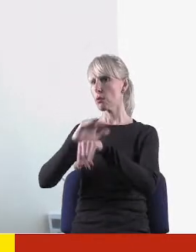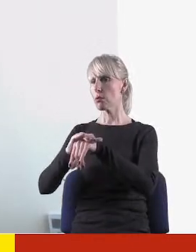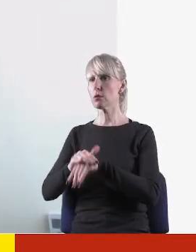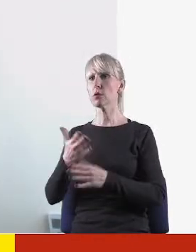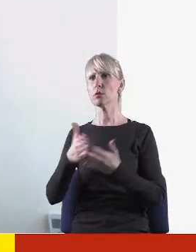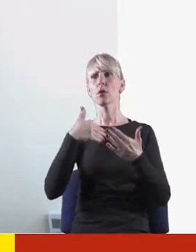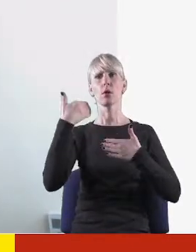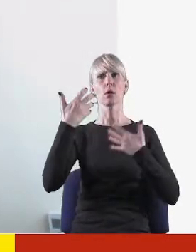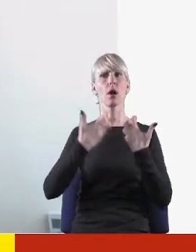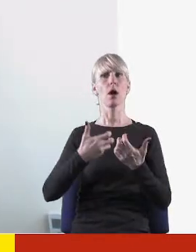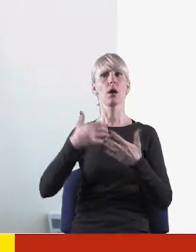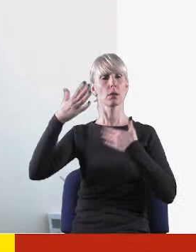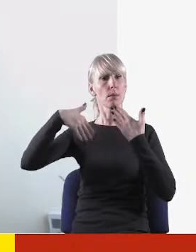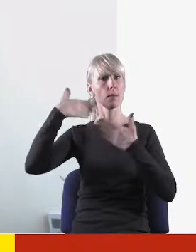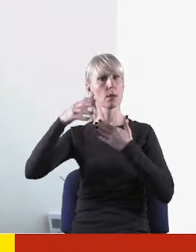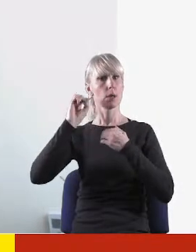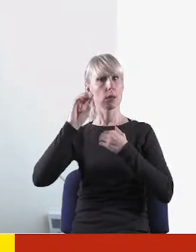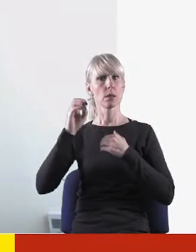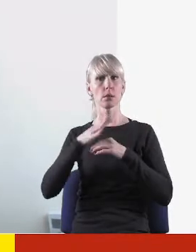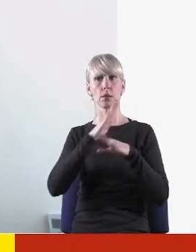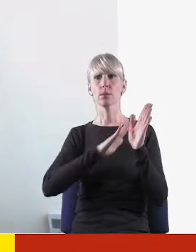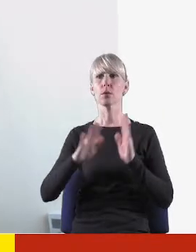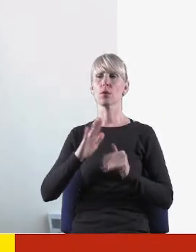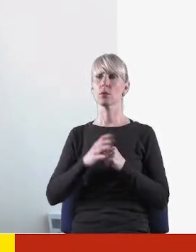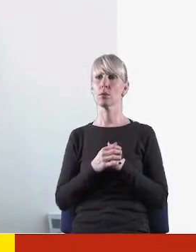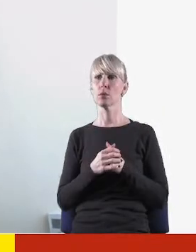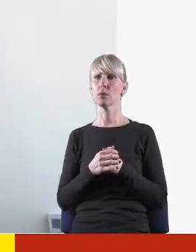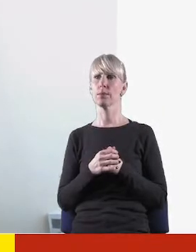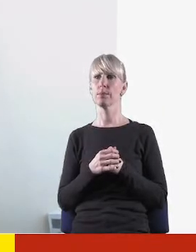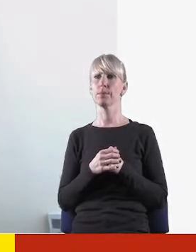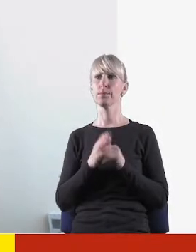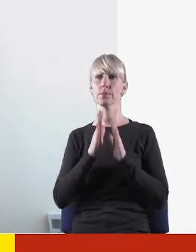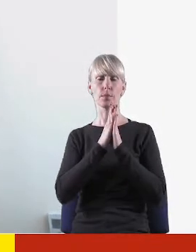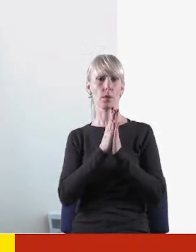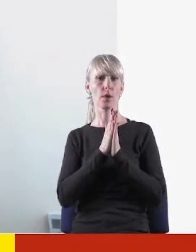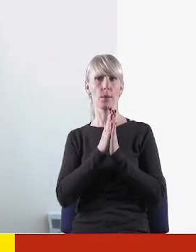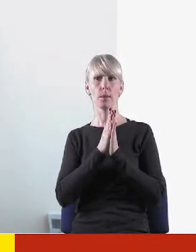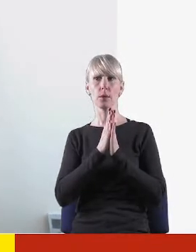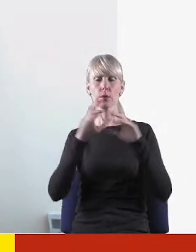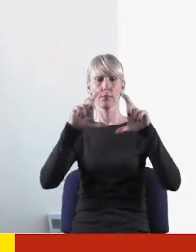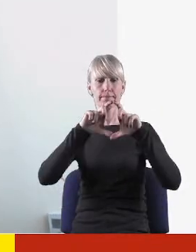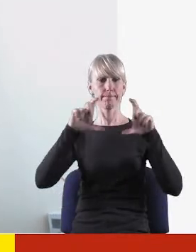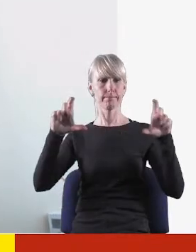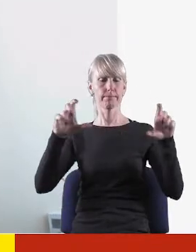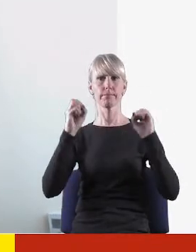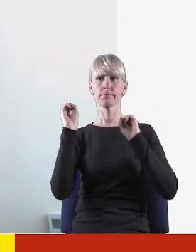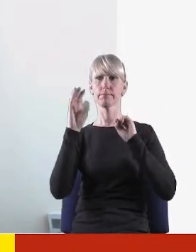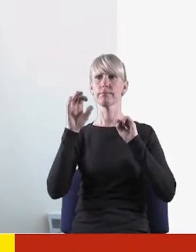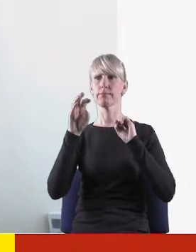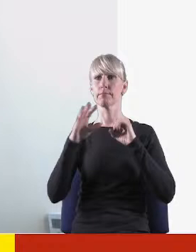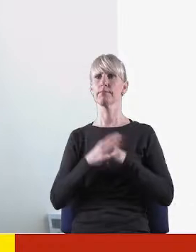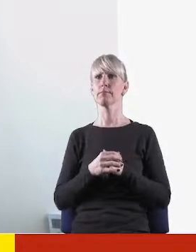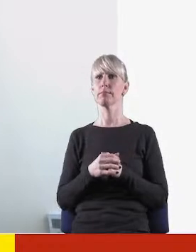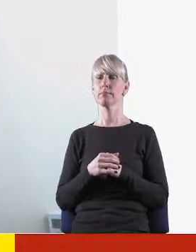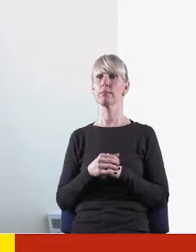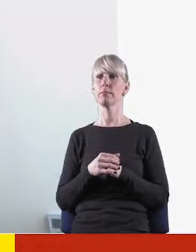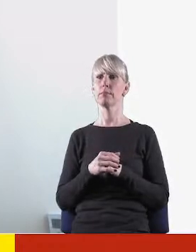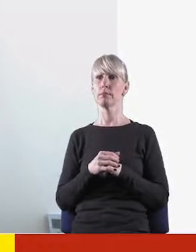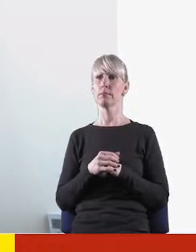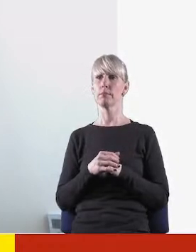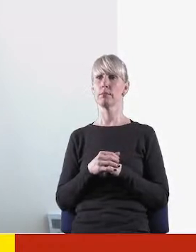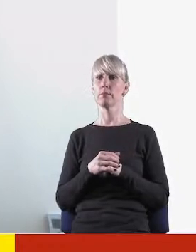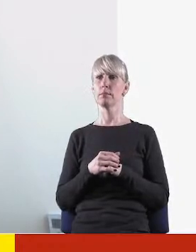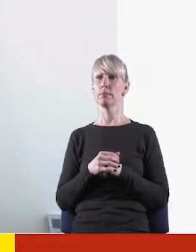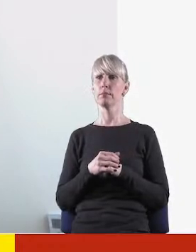tę prezentację przygotuję. Poprosiłbym o planszę, a jeśli są głosy sprzeciwu, to